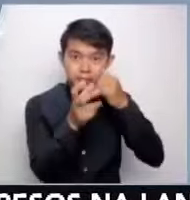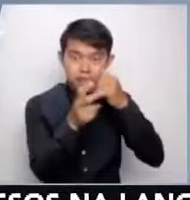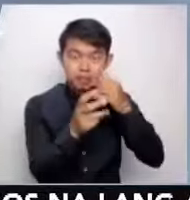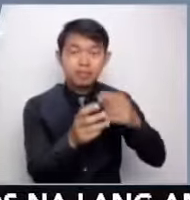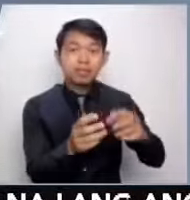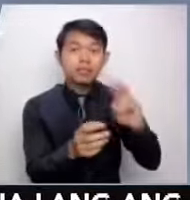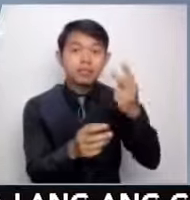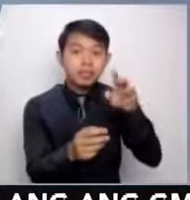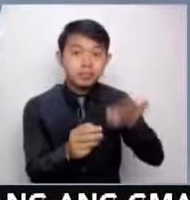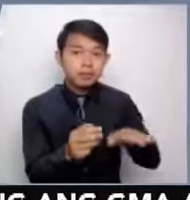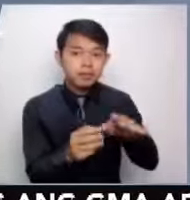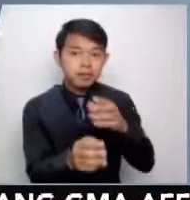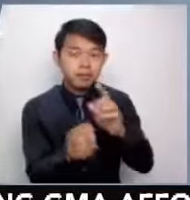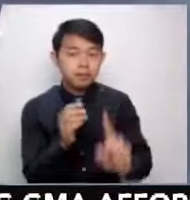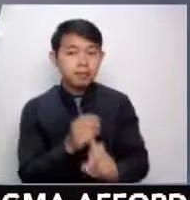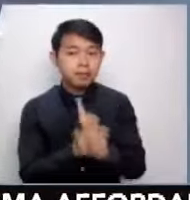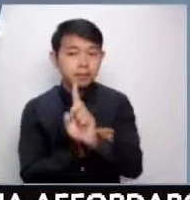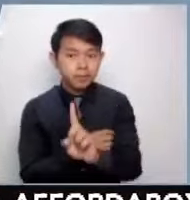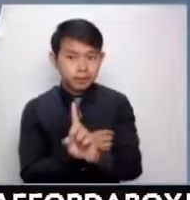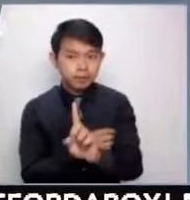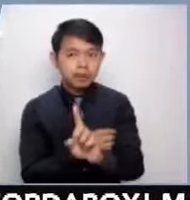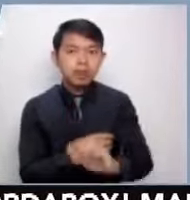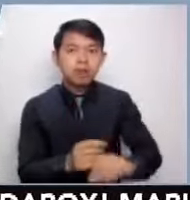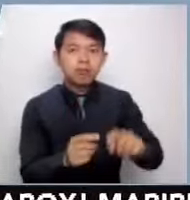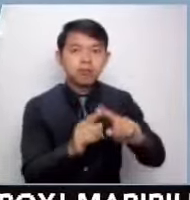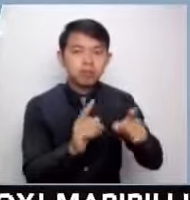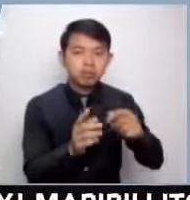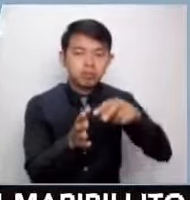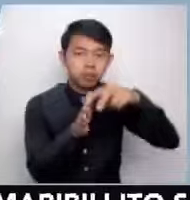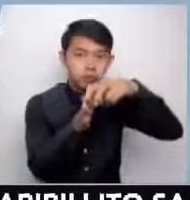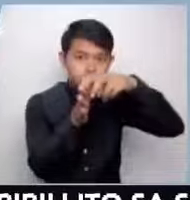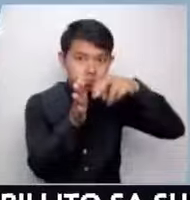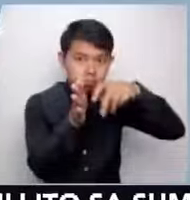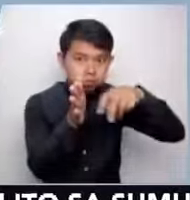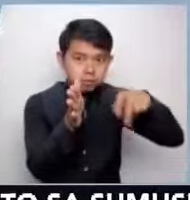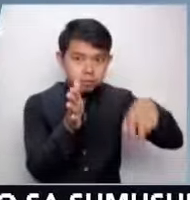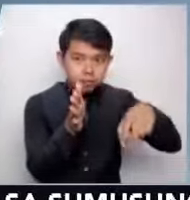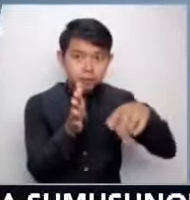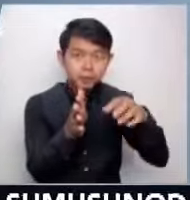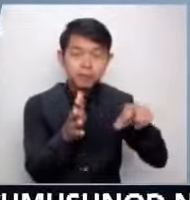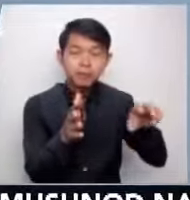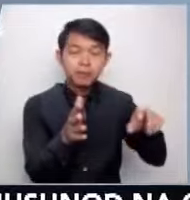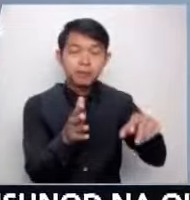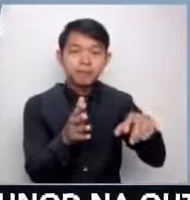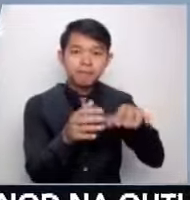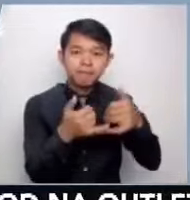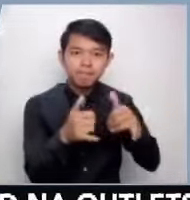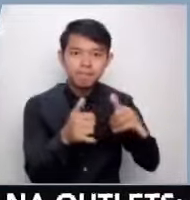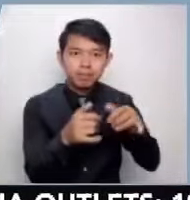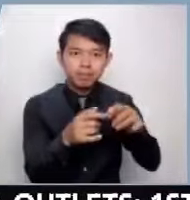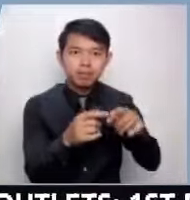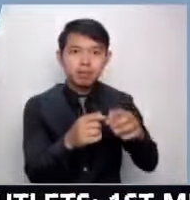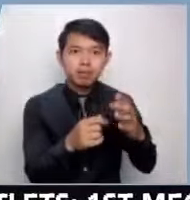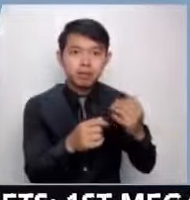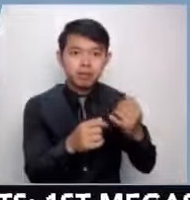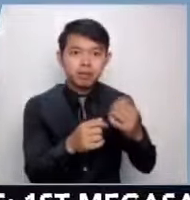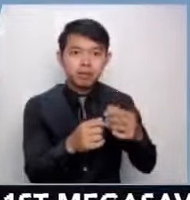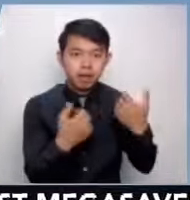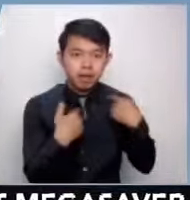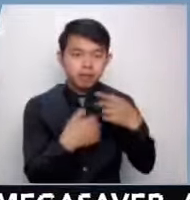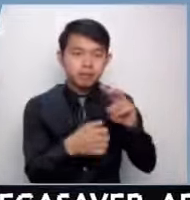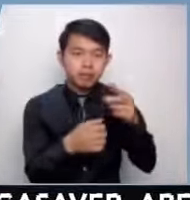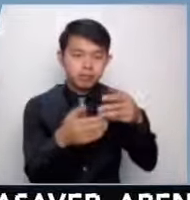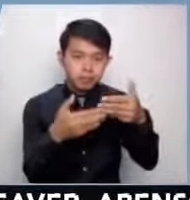nito. Maya-maya lang bumaba sa likuran ang naglalarong bata kung saan may isa pang metal railing na